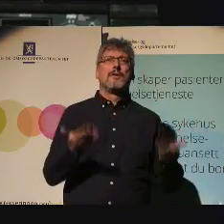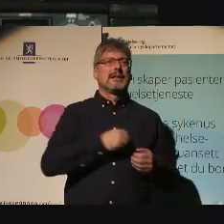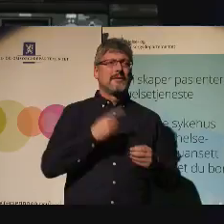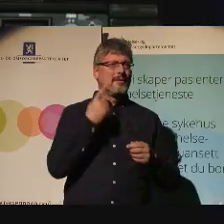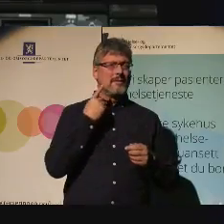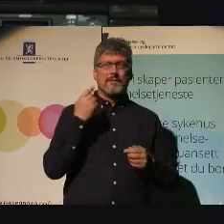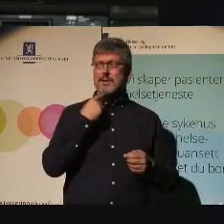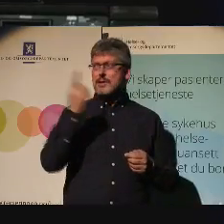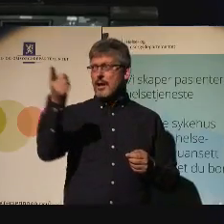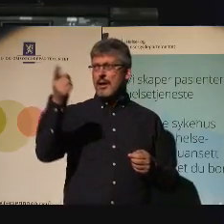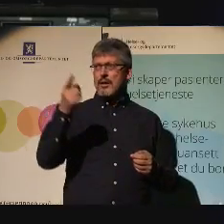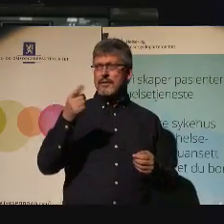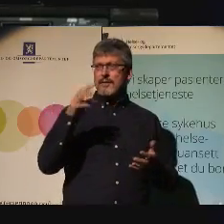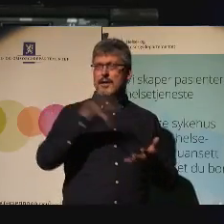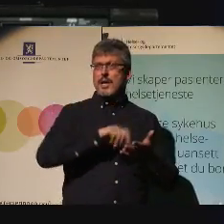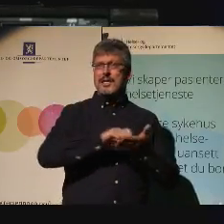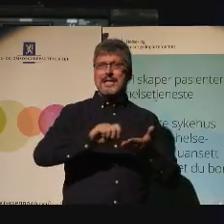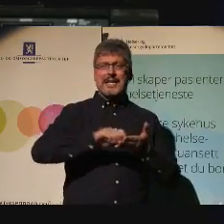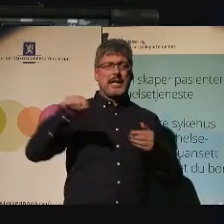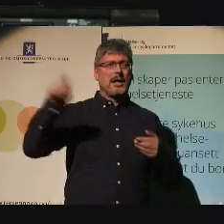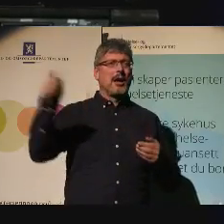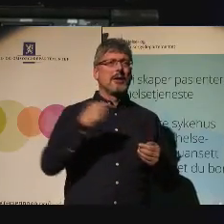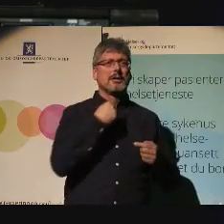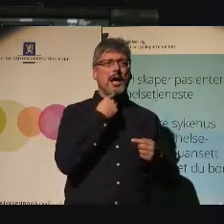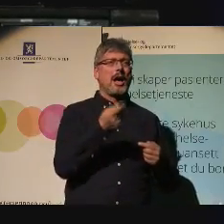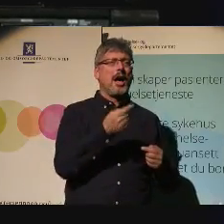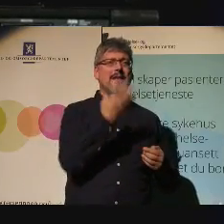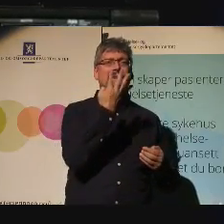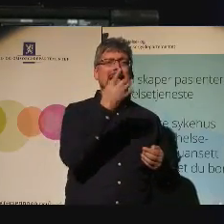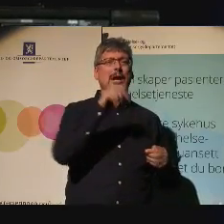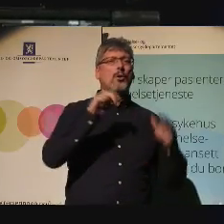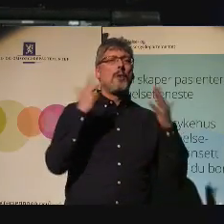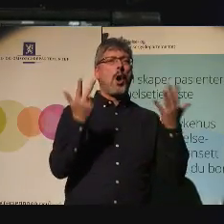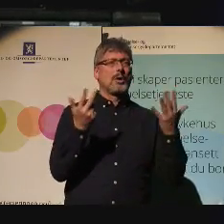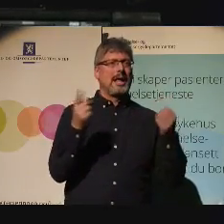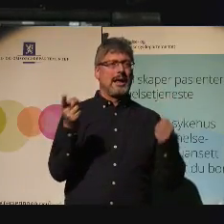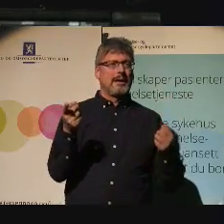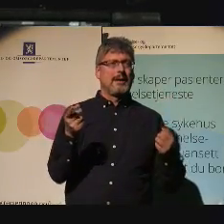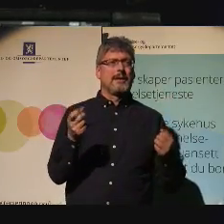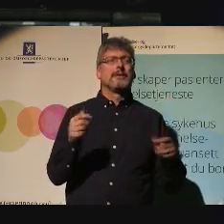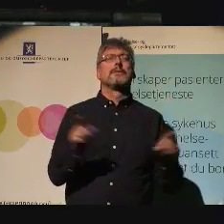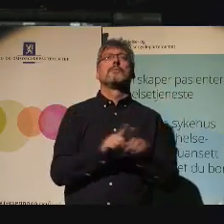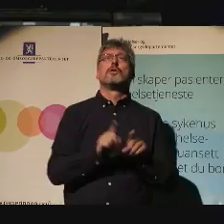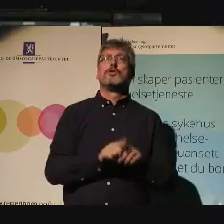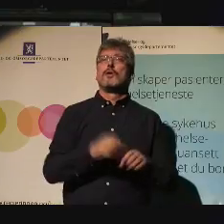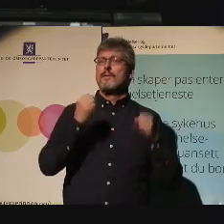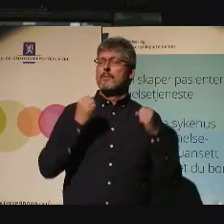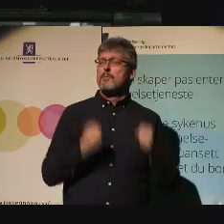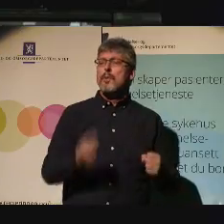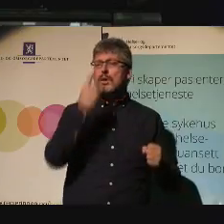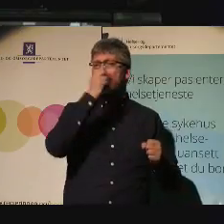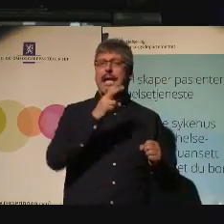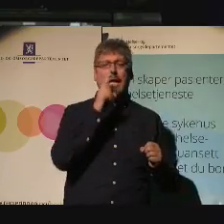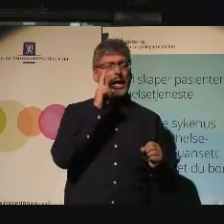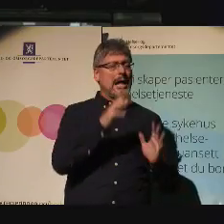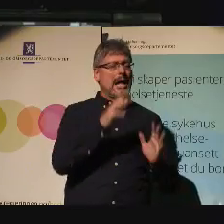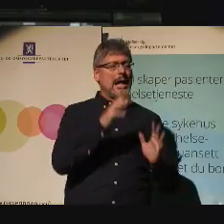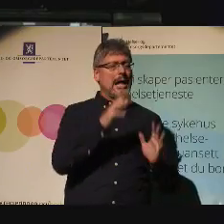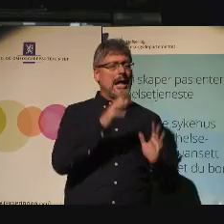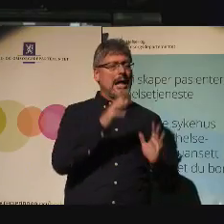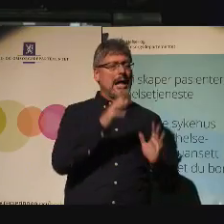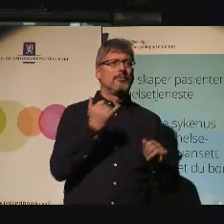fra statssekretæren i dag. Og det gjør at vi må tenke helt nytt i hvordan vi møter pasientene